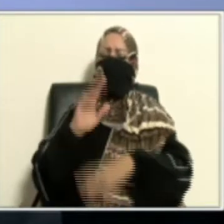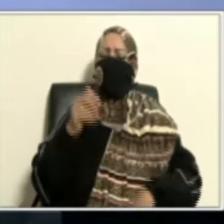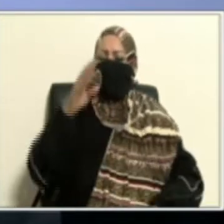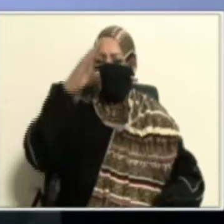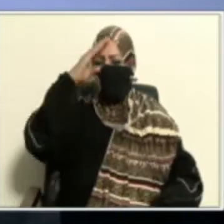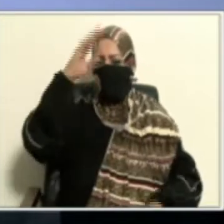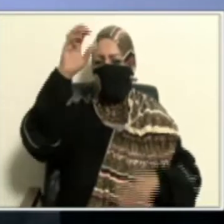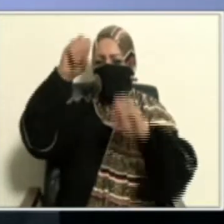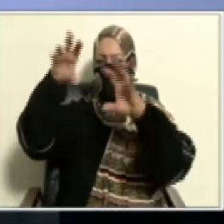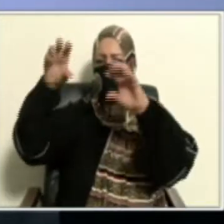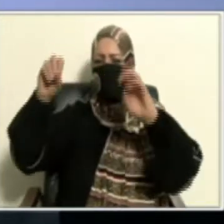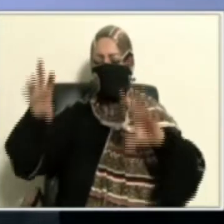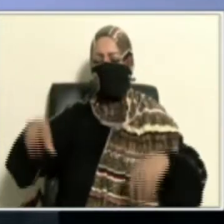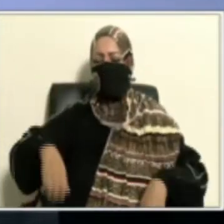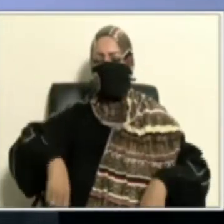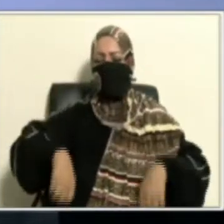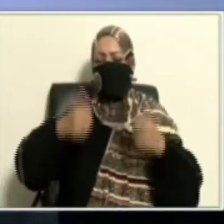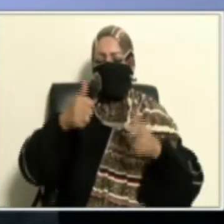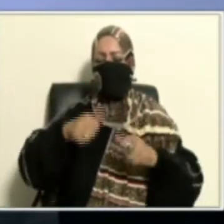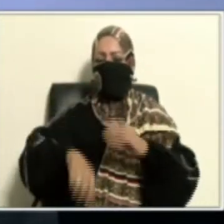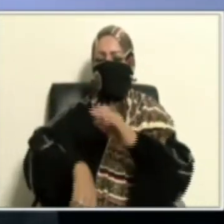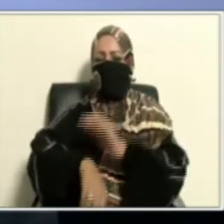الأخ محمد من صبها.